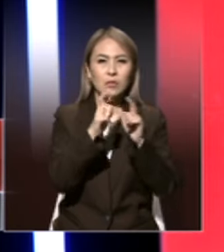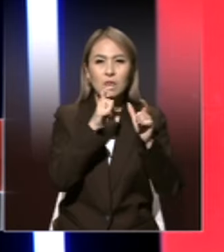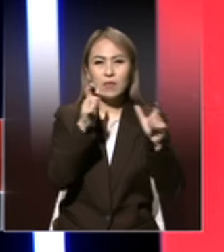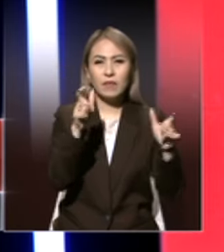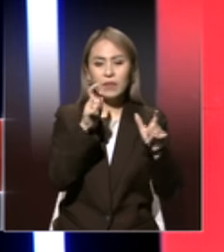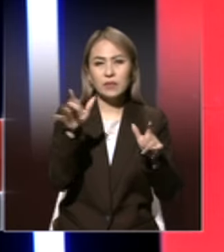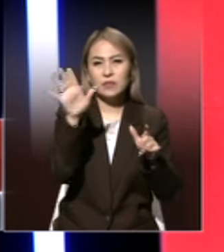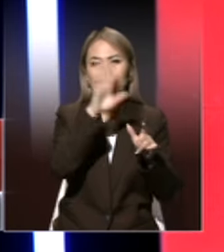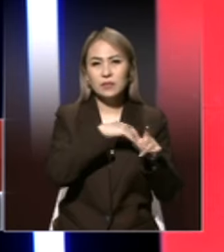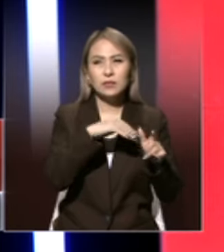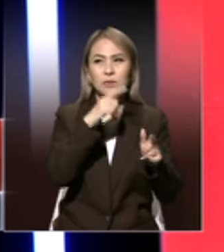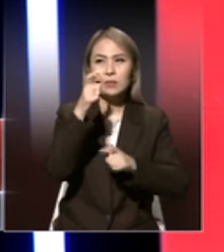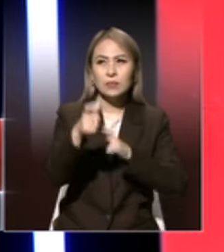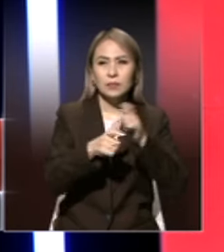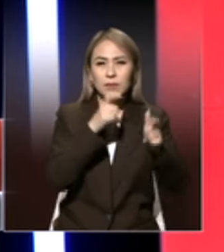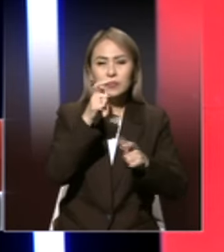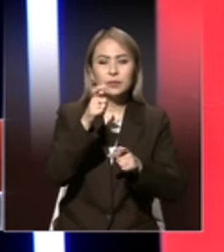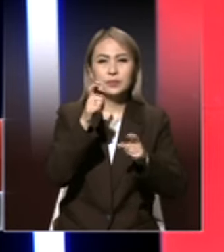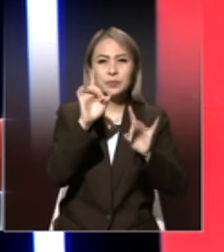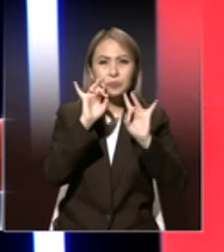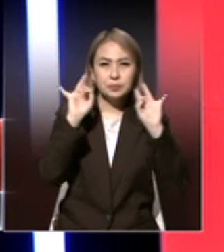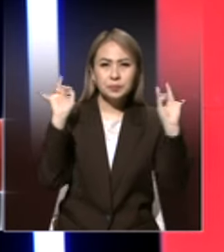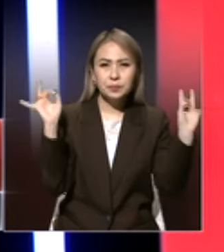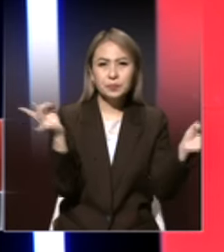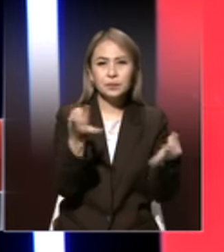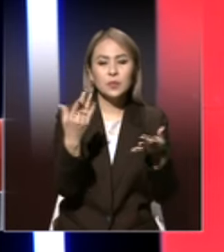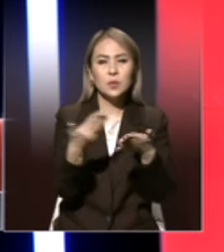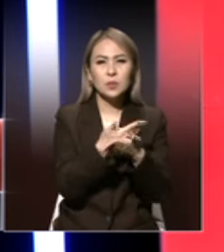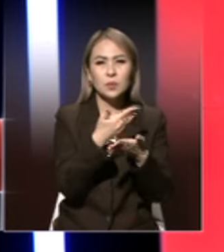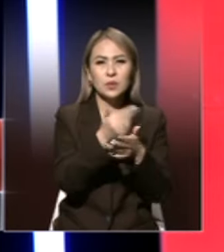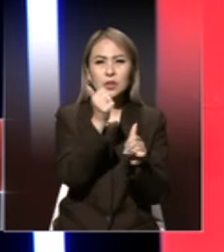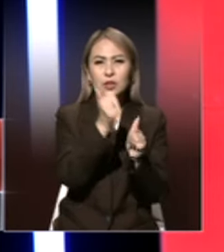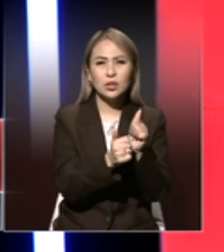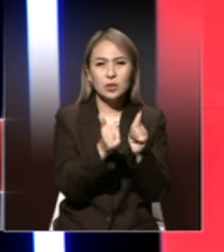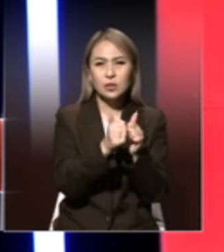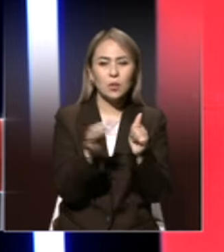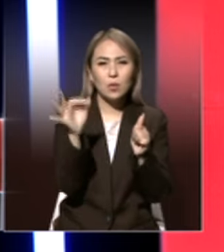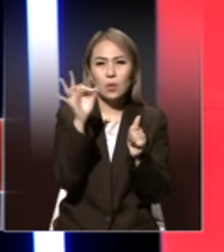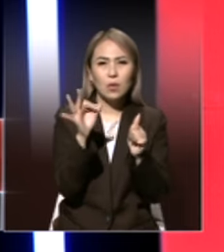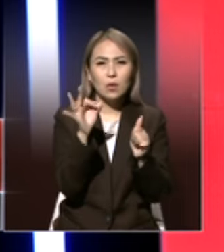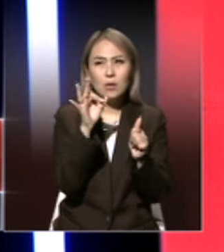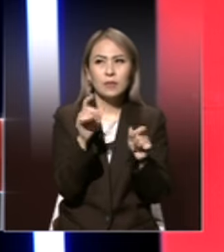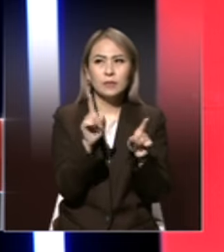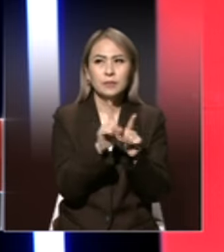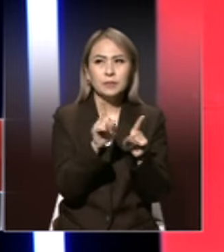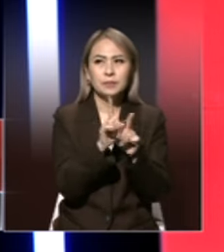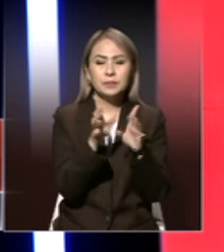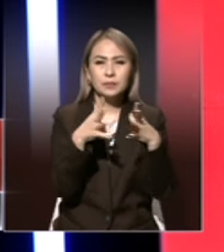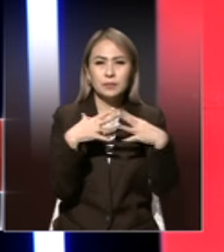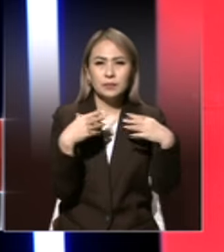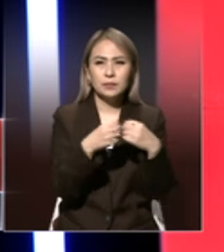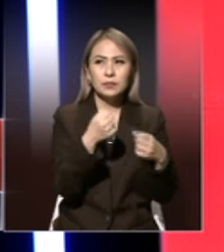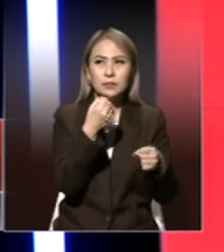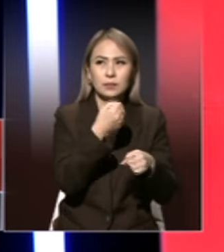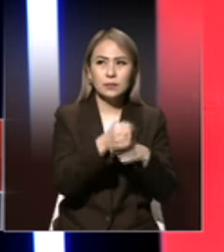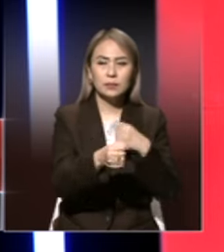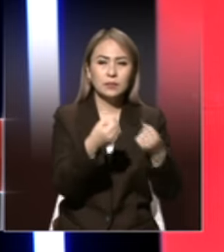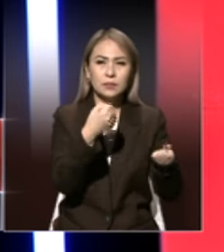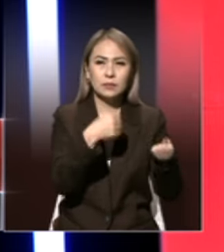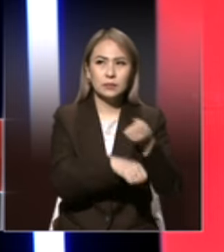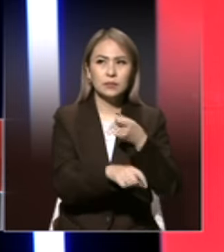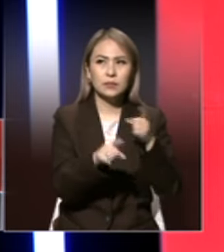ма? Әлі осы бұқаралық ақпарат құралдарына осы жаңалықтардың жиі шығып кетуі ме? Шынымен де осы бізде отбасылық зорлық зомбылық салыстырмалы